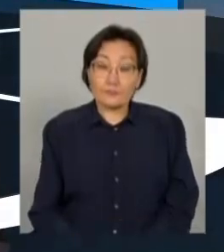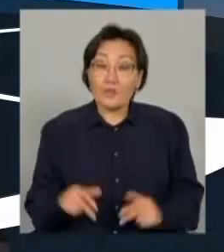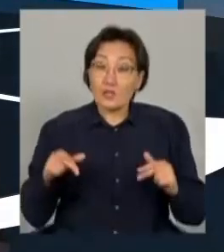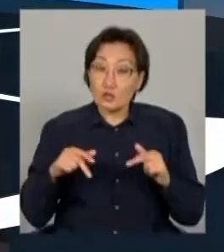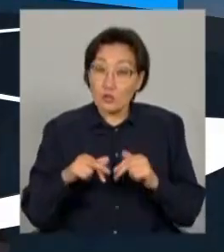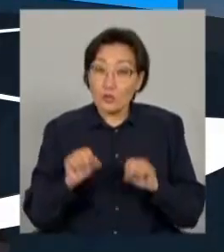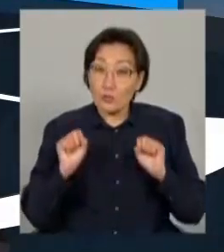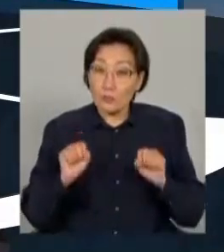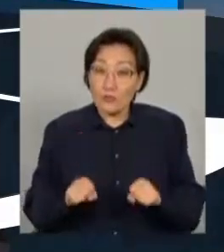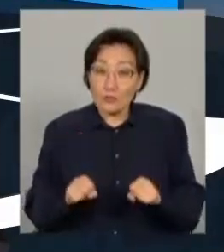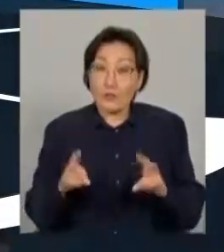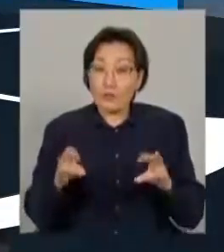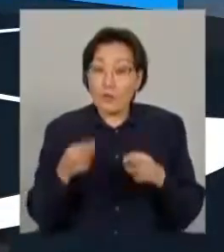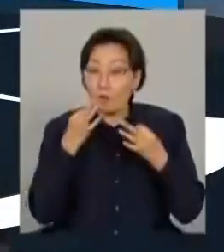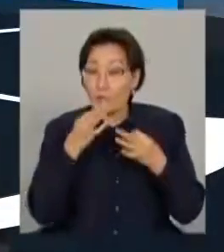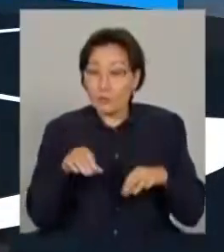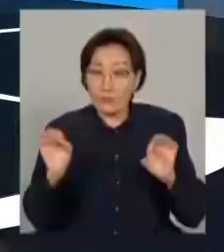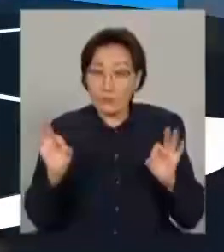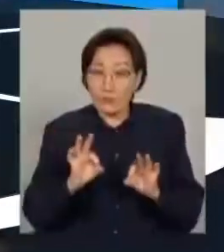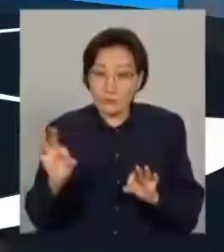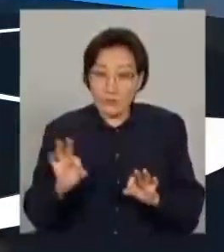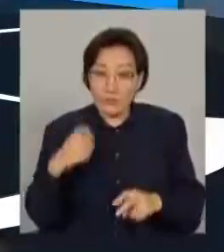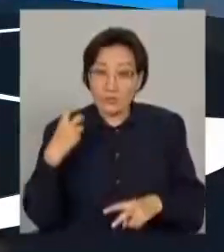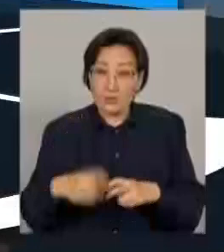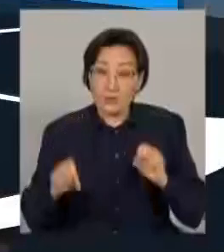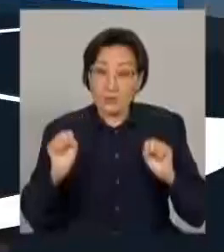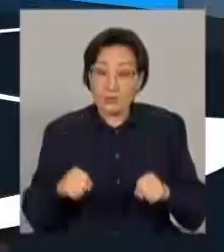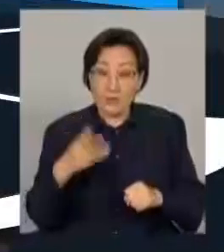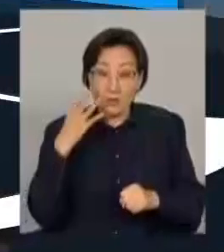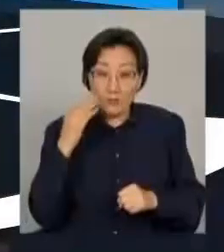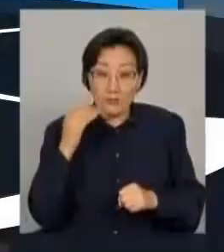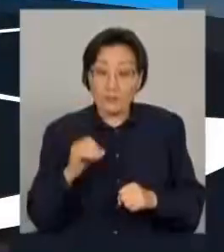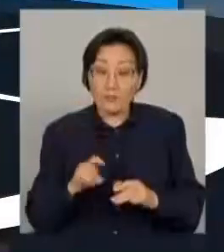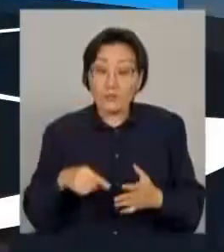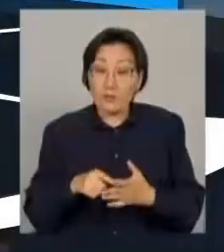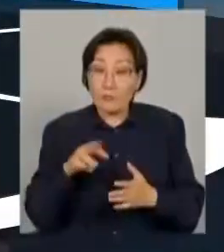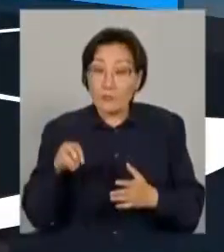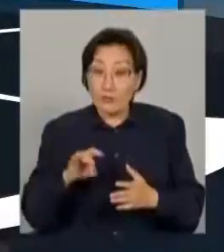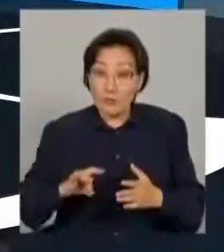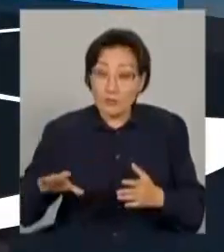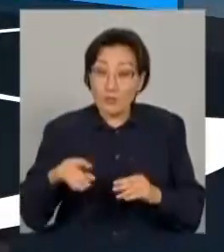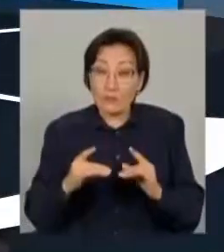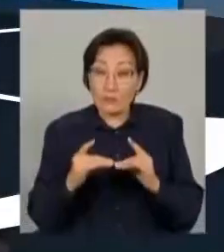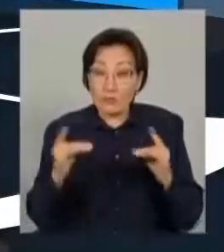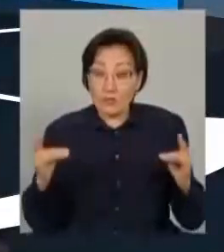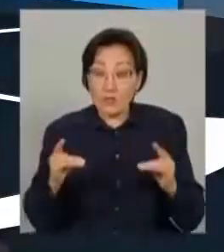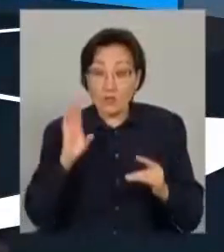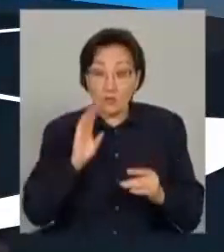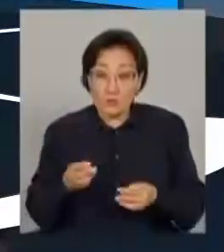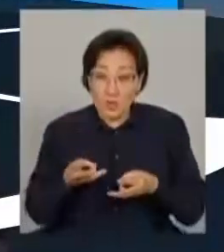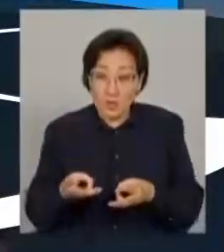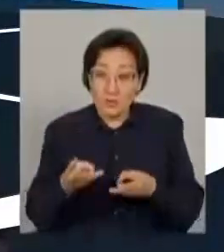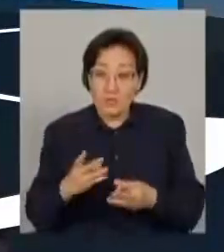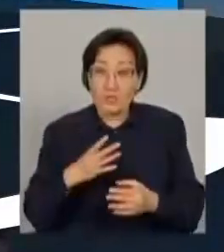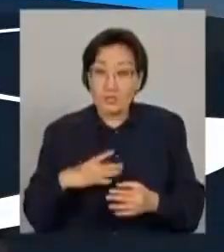Жүрүге болот, бирок кез келген сәтте опырылып кетуі мүмкін. Алматының Медеу ауданындағы көпірдің бірі судың ағысына шыдамай